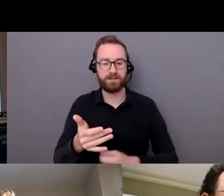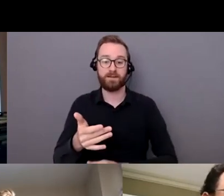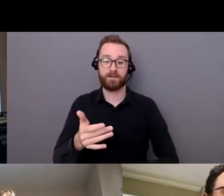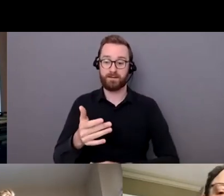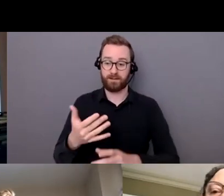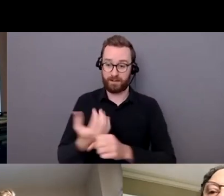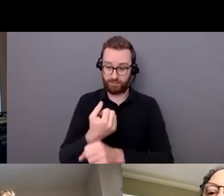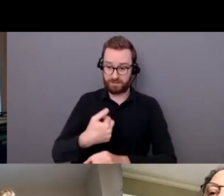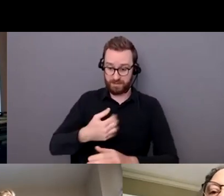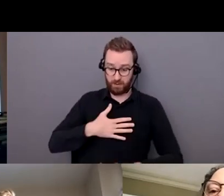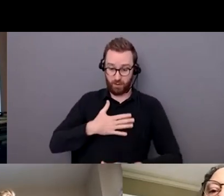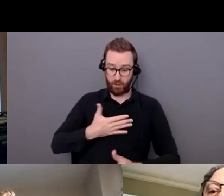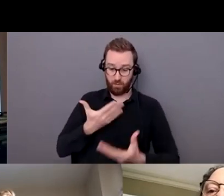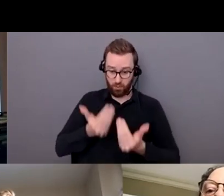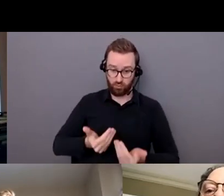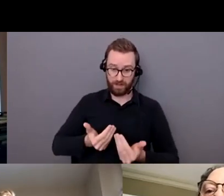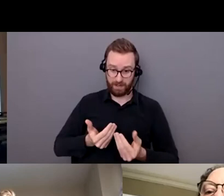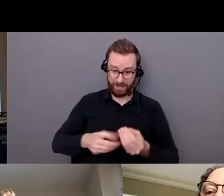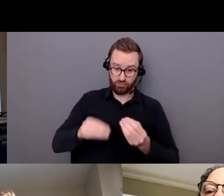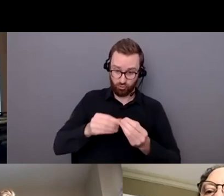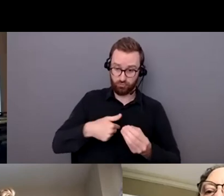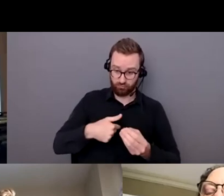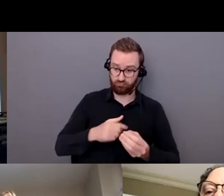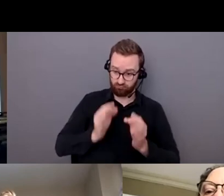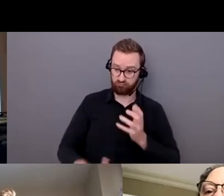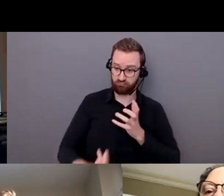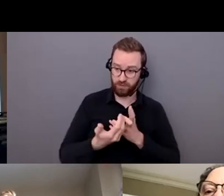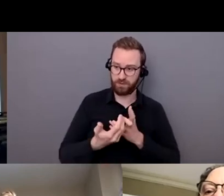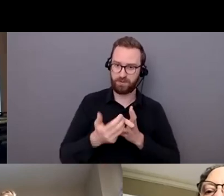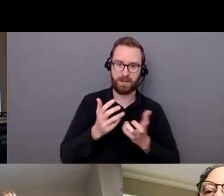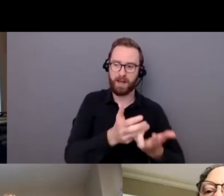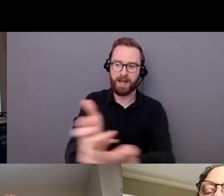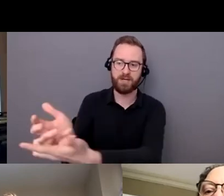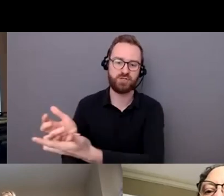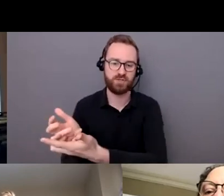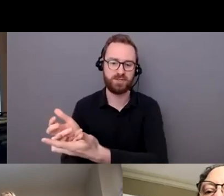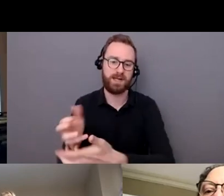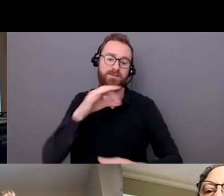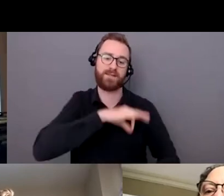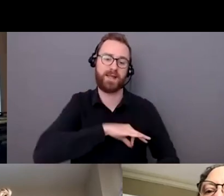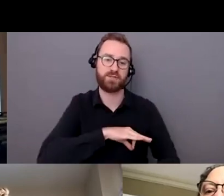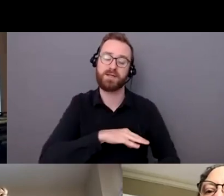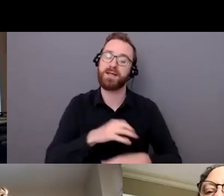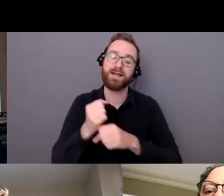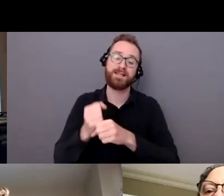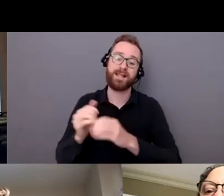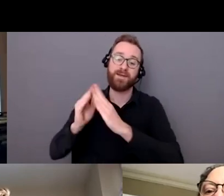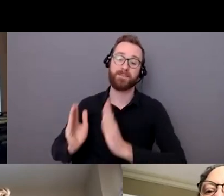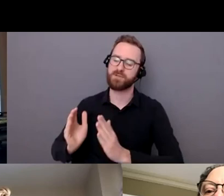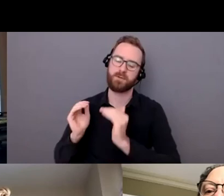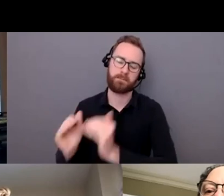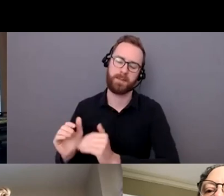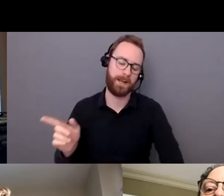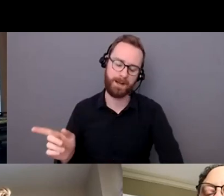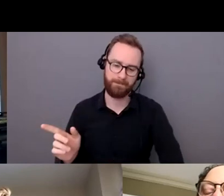à leurs besoins à eux, mais en réalité, c'est une réponse aux besoins de beaucoup de gens. Puis, ça a ses avantages. Et en télétravail, la même chose. Donc, dans des manières,